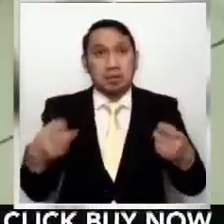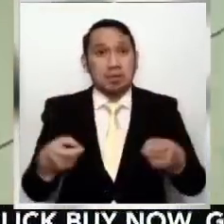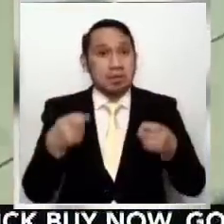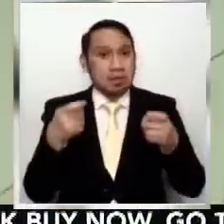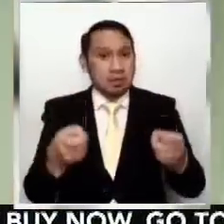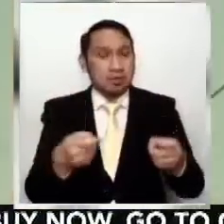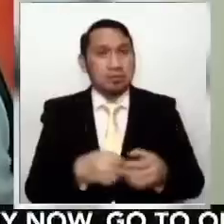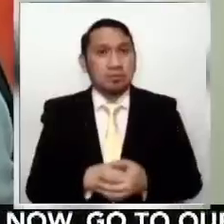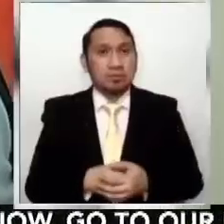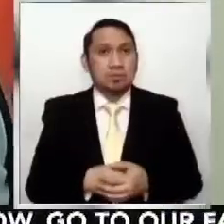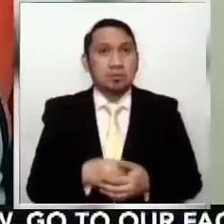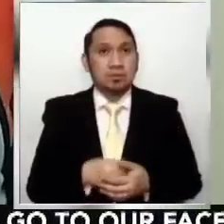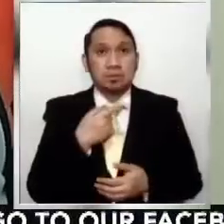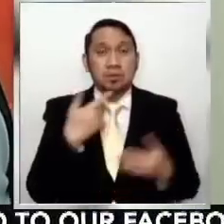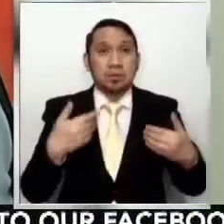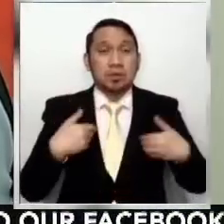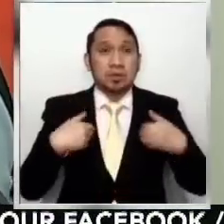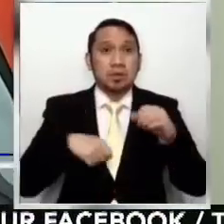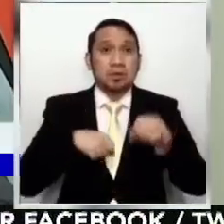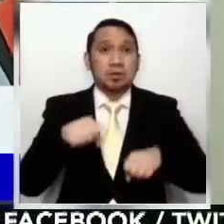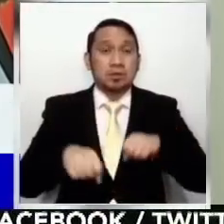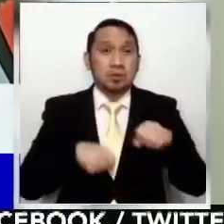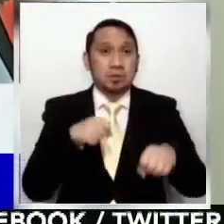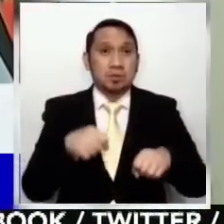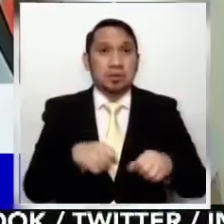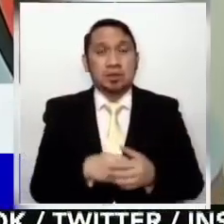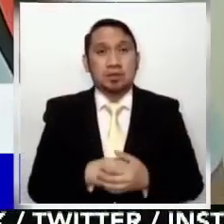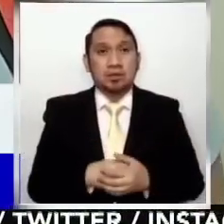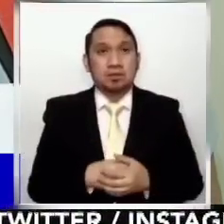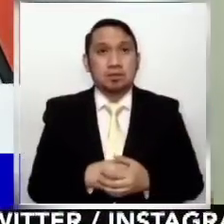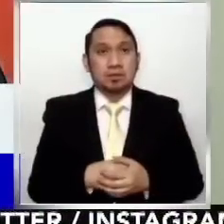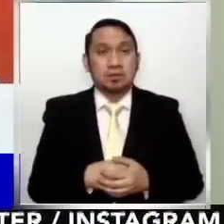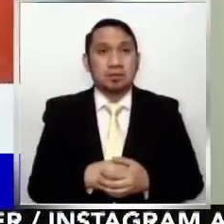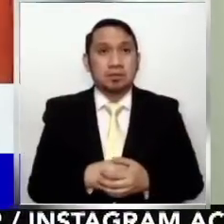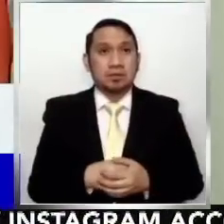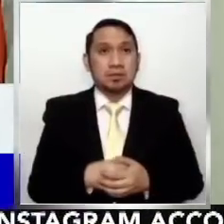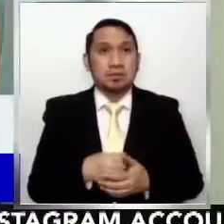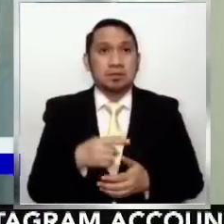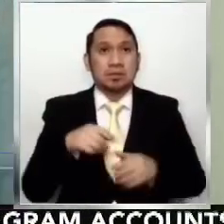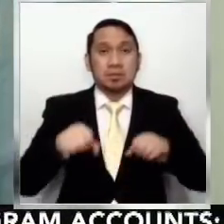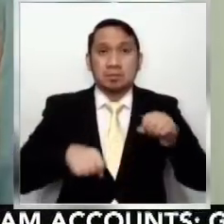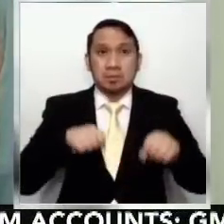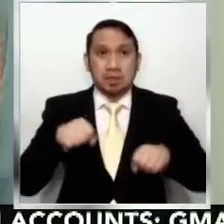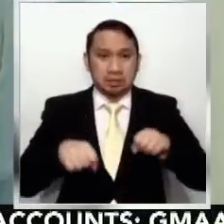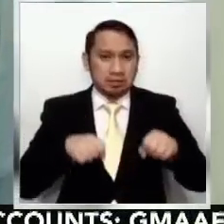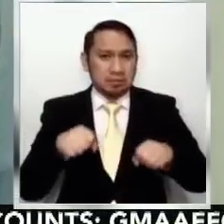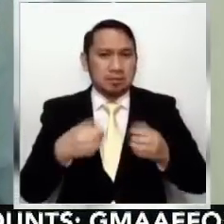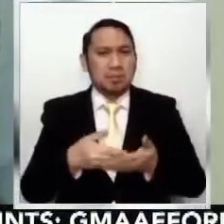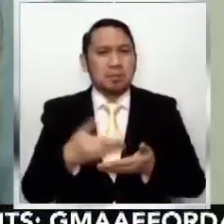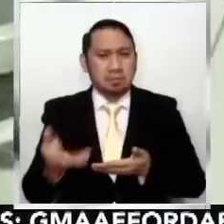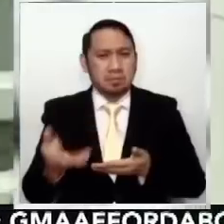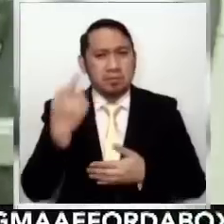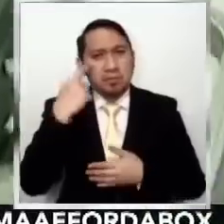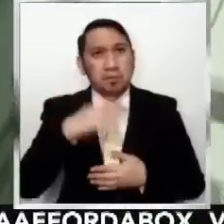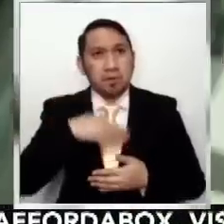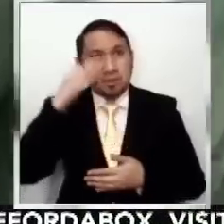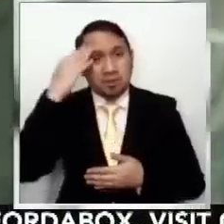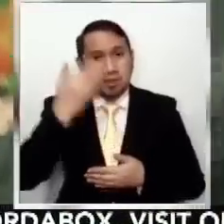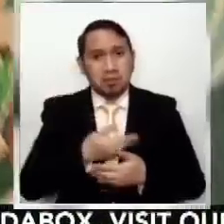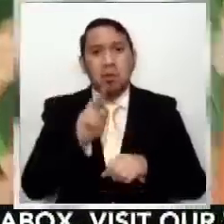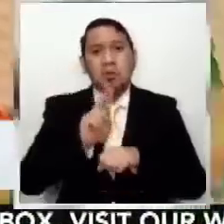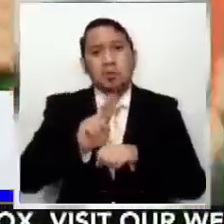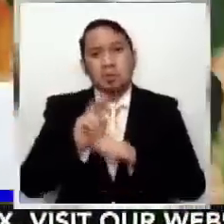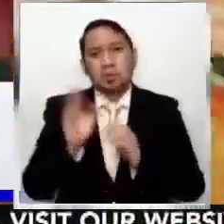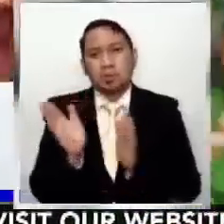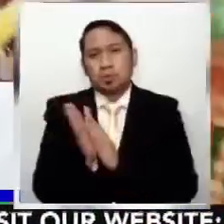po ma'am, pinapauwi ng anak ko po. Yung anak ko, binilang ko ng bike para meron siyang gagamitin sa school. Marami